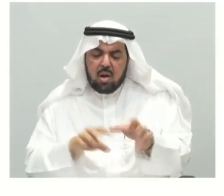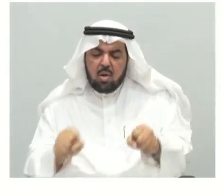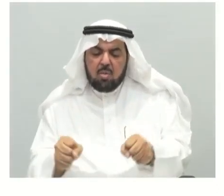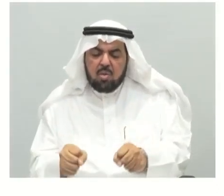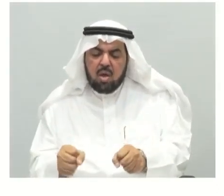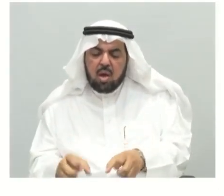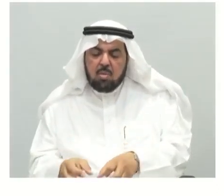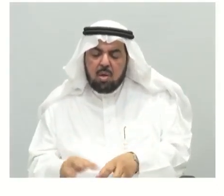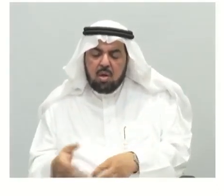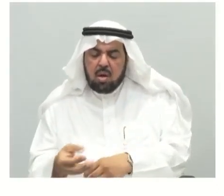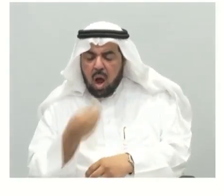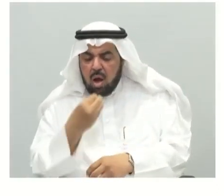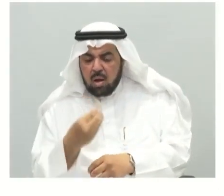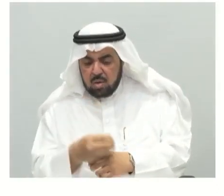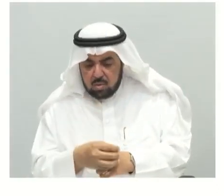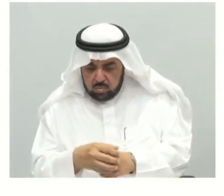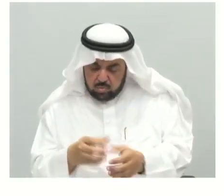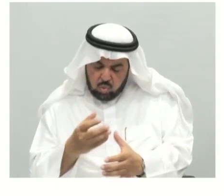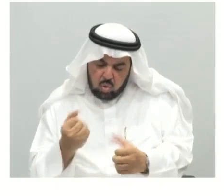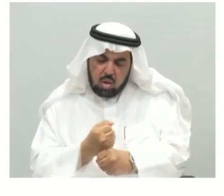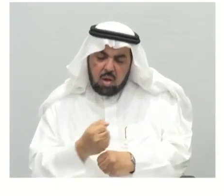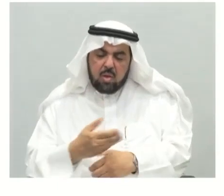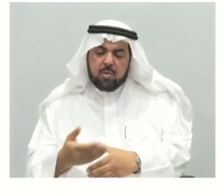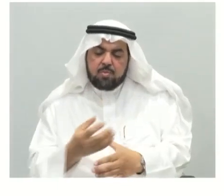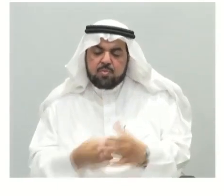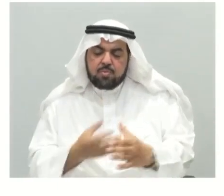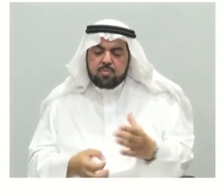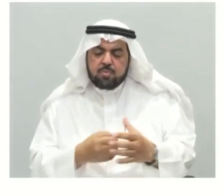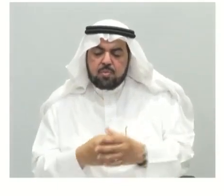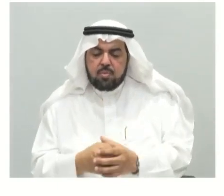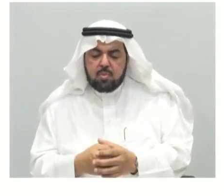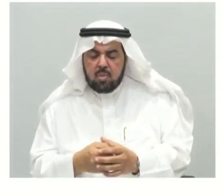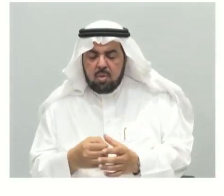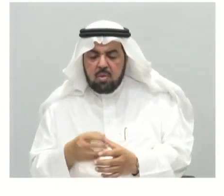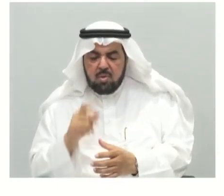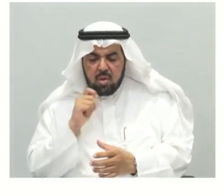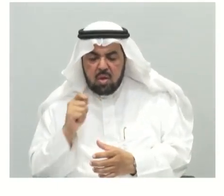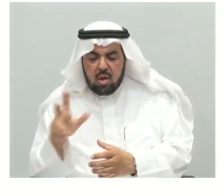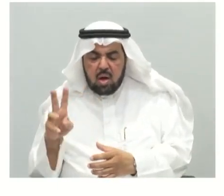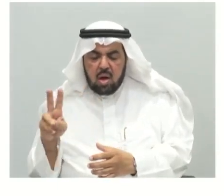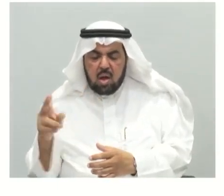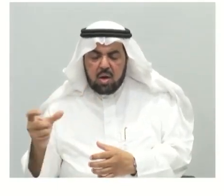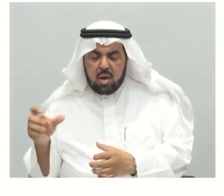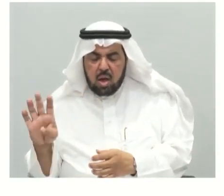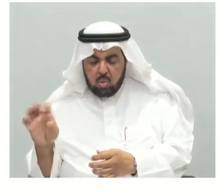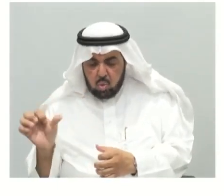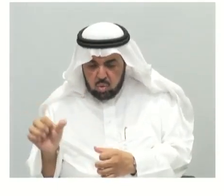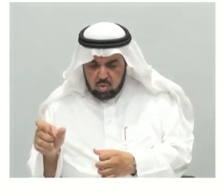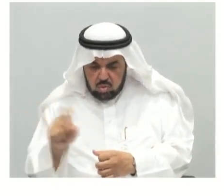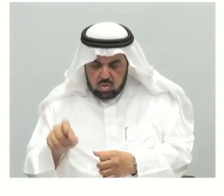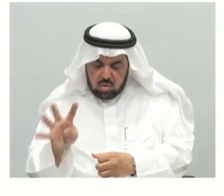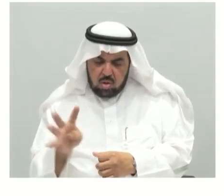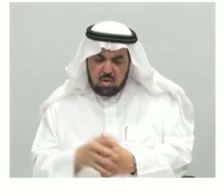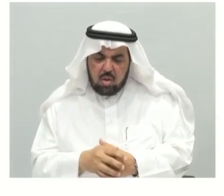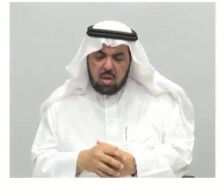بالفريش وايضا تستخدم للتكاثر كما في ذكر العنكبوت في السؤال الرابع عشر القدمان